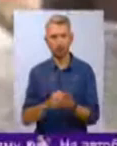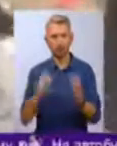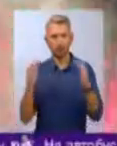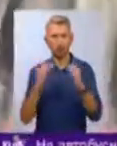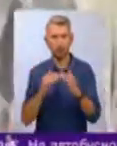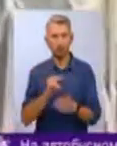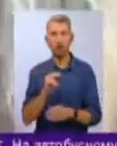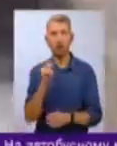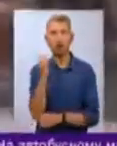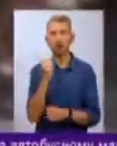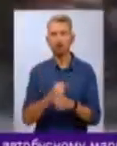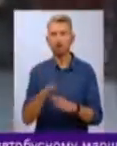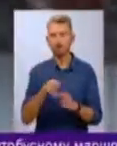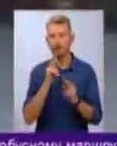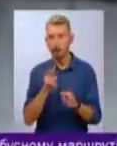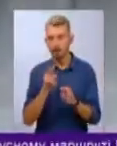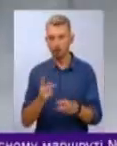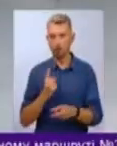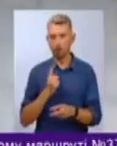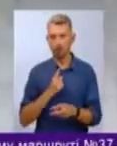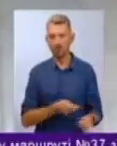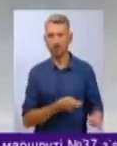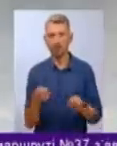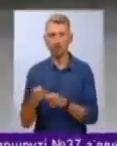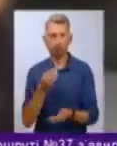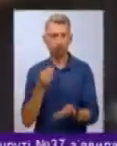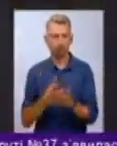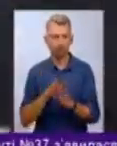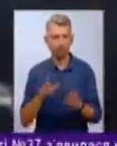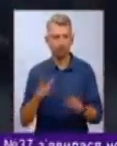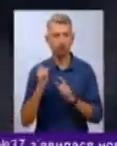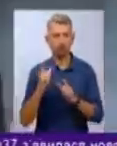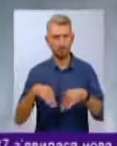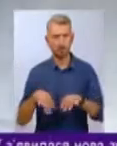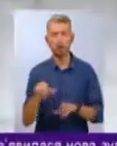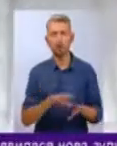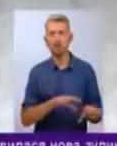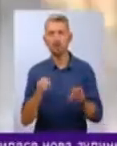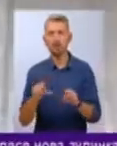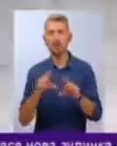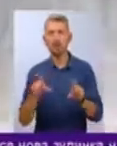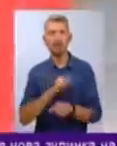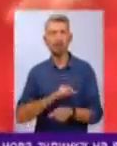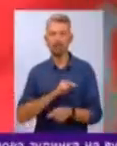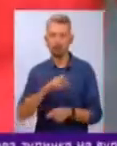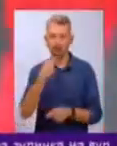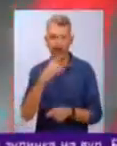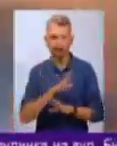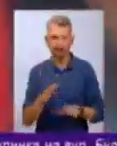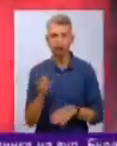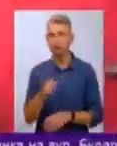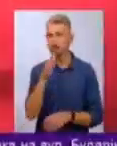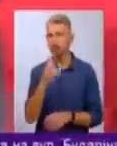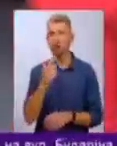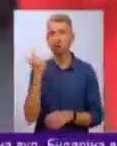Робітники під наглядом охоронців виносять дорогі меблі до вантажних машин. Куди саме приїжджає магазин, працівники не кажуть. Тим часом його